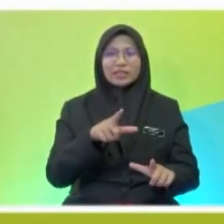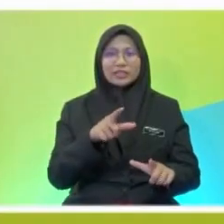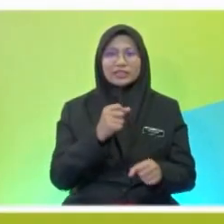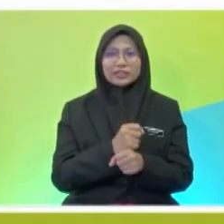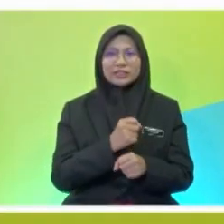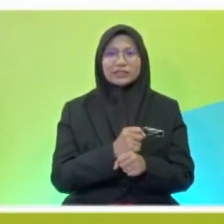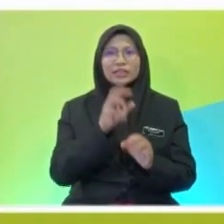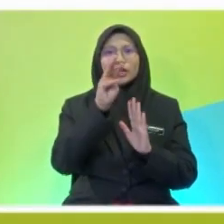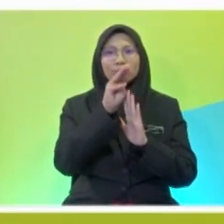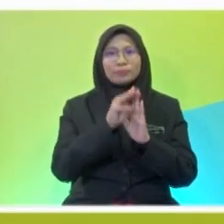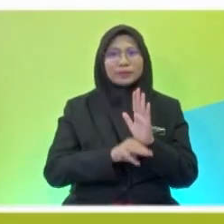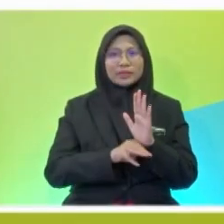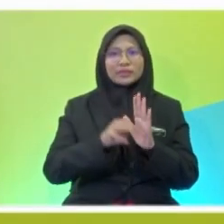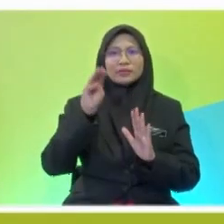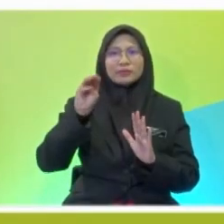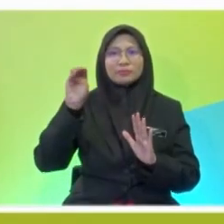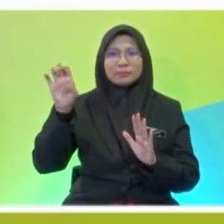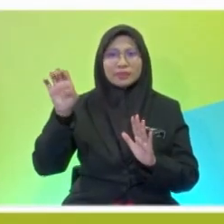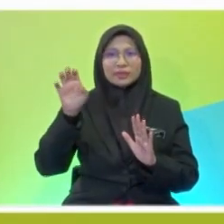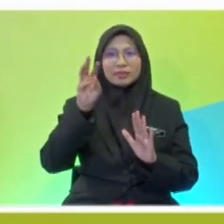mom ya contohnya memberitahu